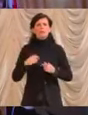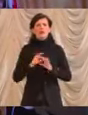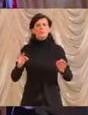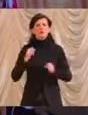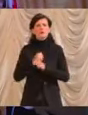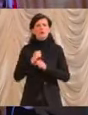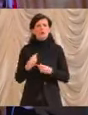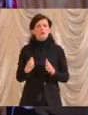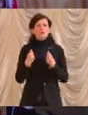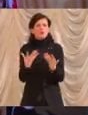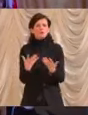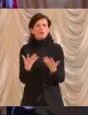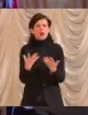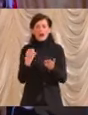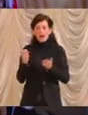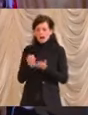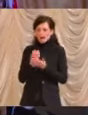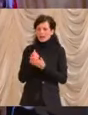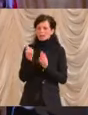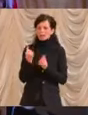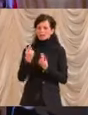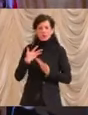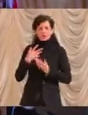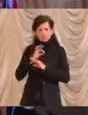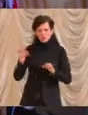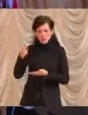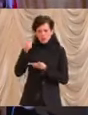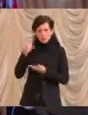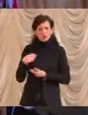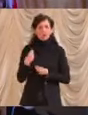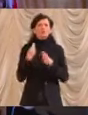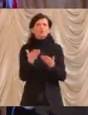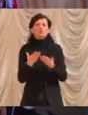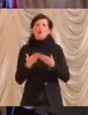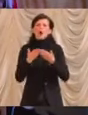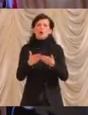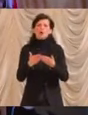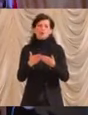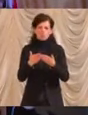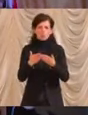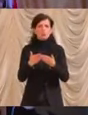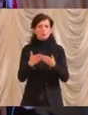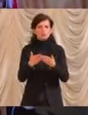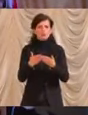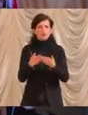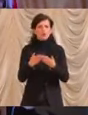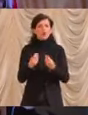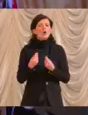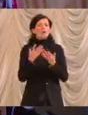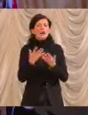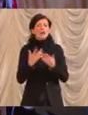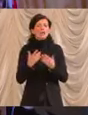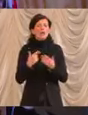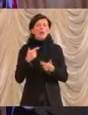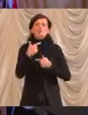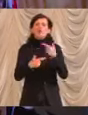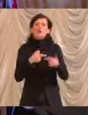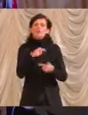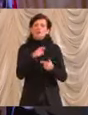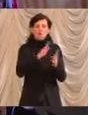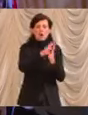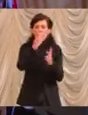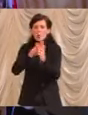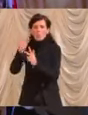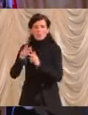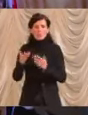poche risorse disponibili da parte dei comuni, le donazioni dalle grandi aziende